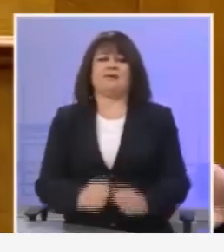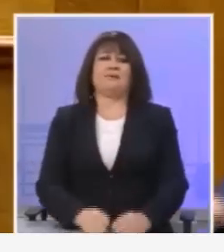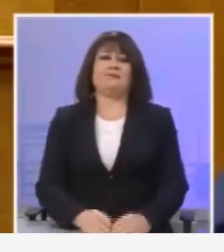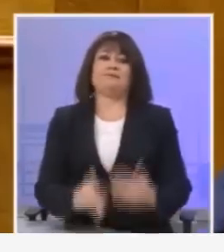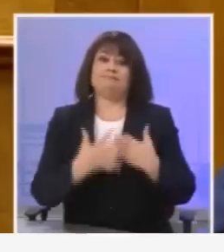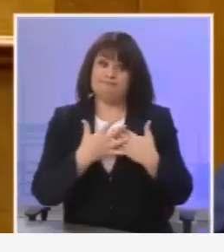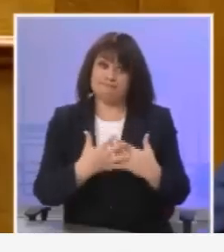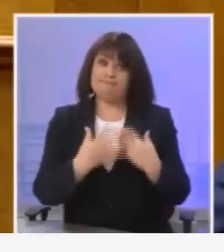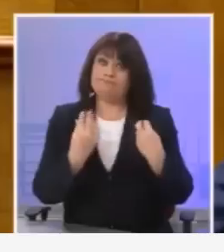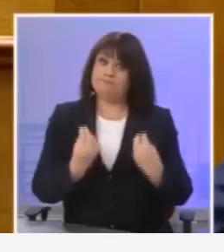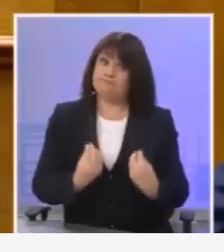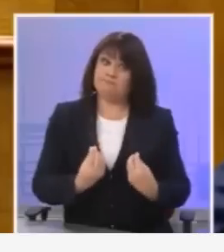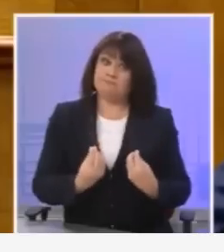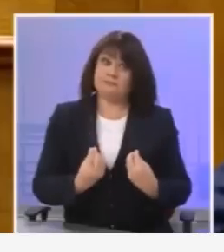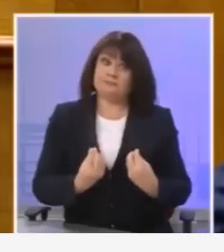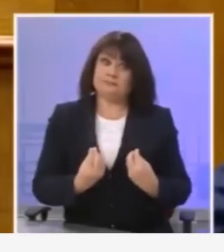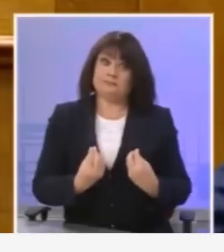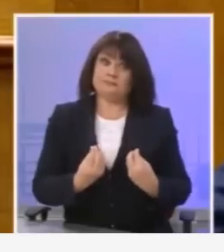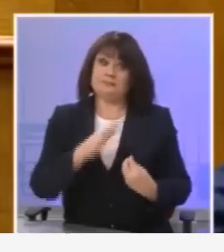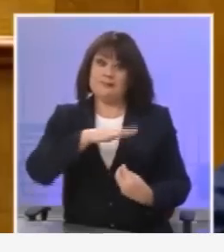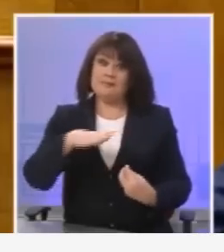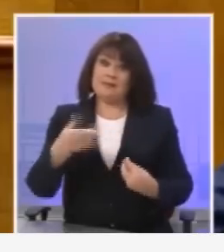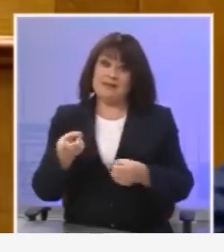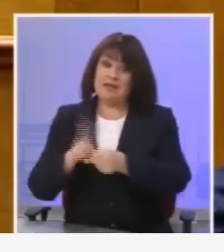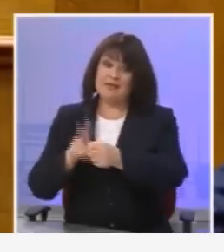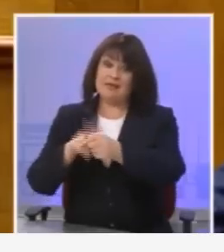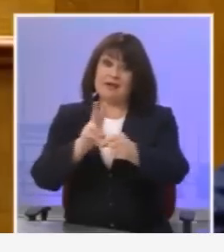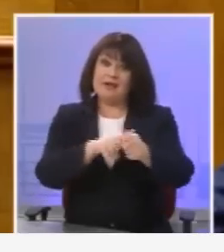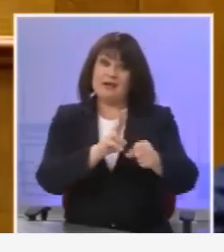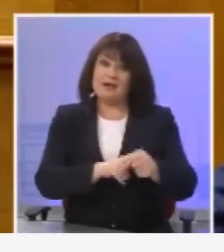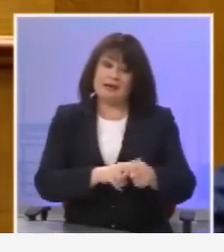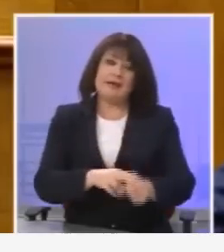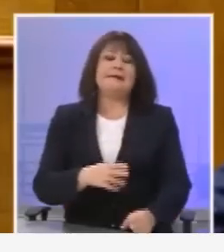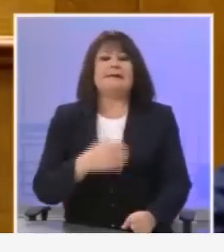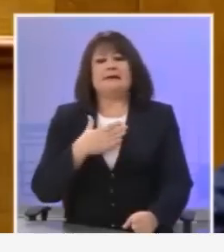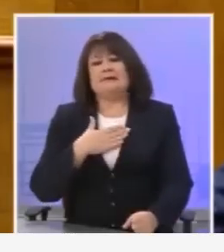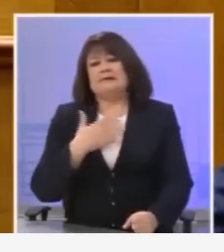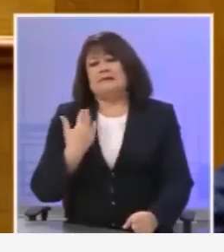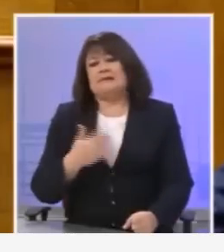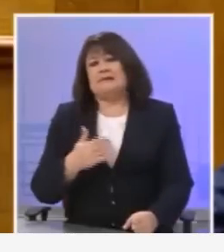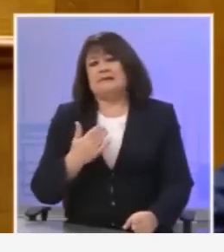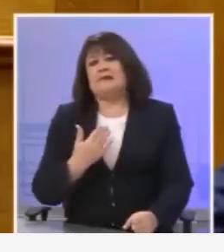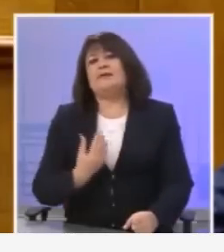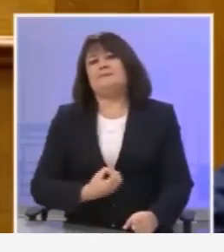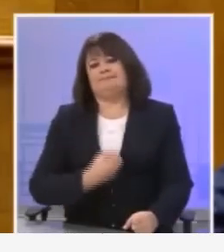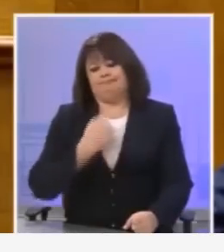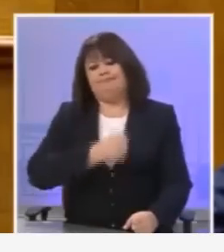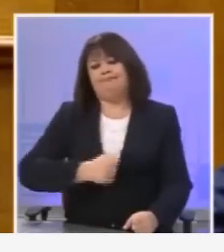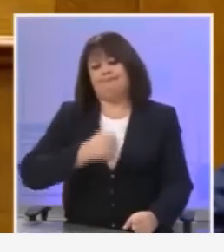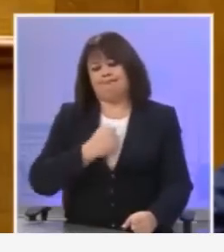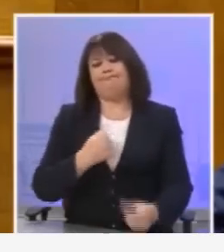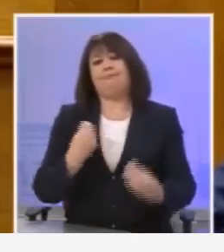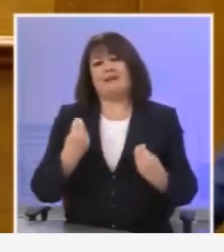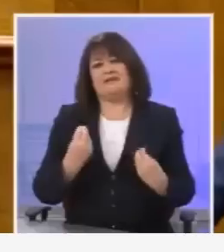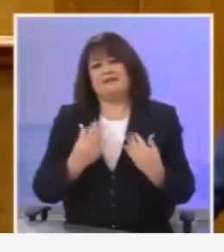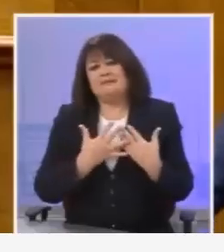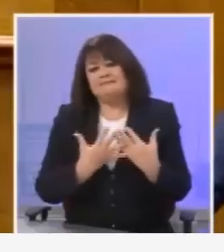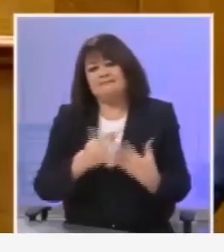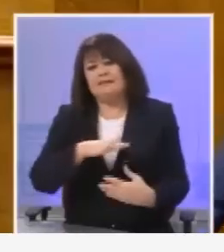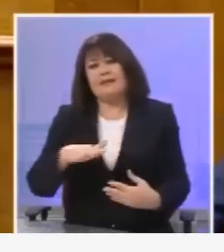τα νεκρά παιδιά σε όλους μας και μας προξενούν θλίψη,